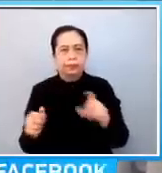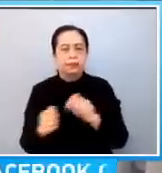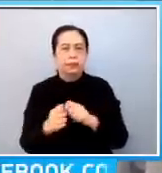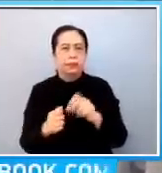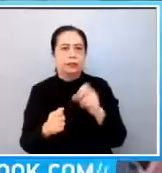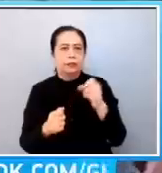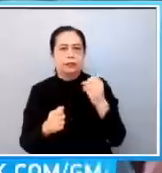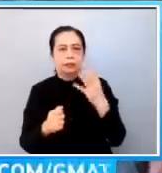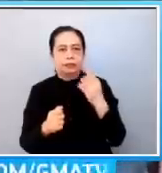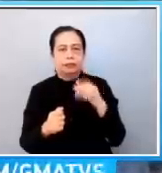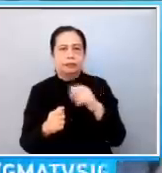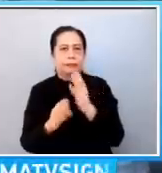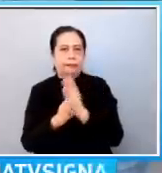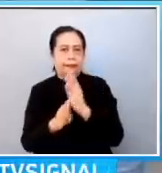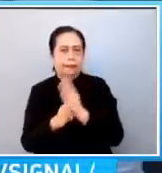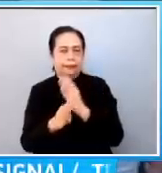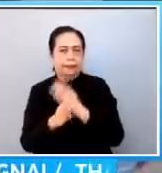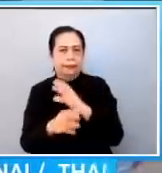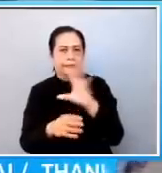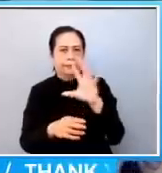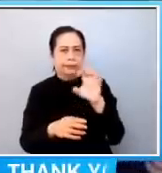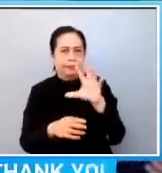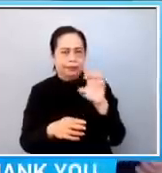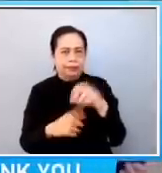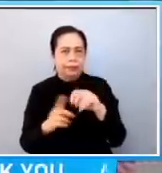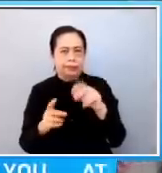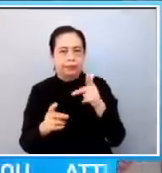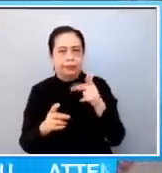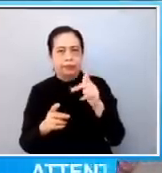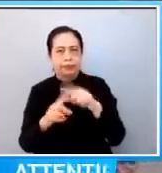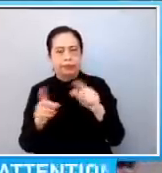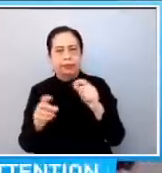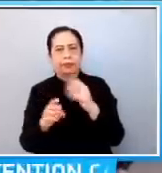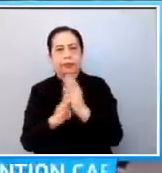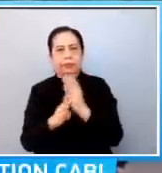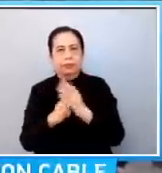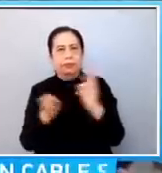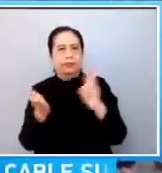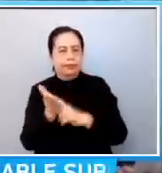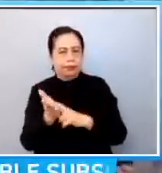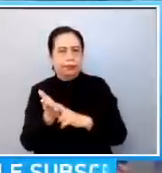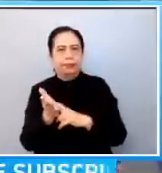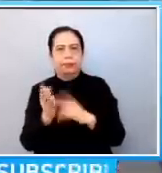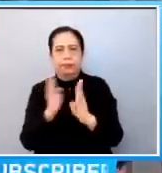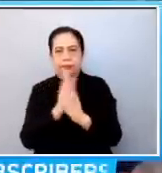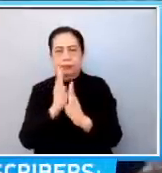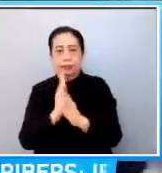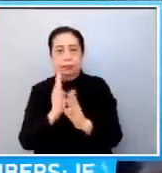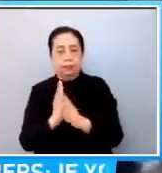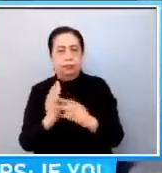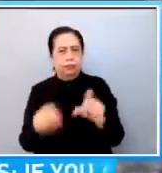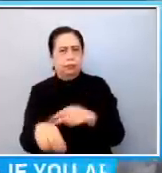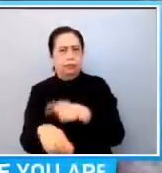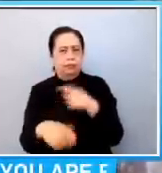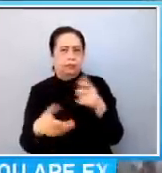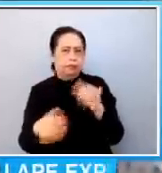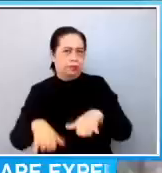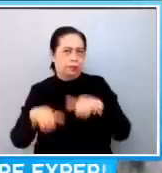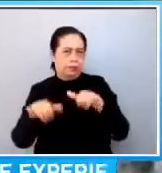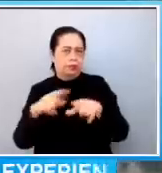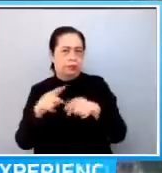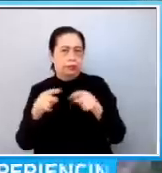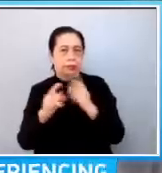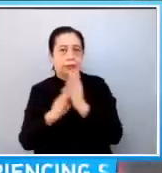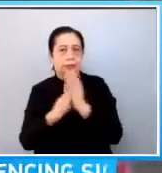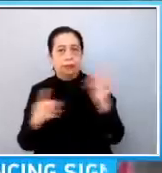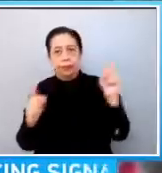515 na bus at 532 unit na rehistrado. Ay naman sa LTFRB, tatagal ang libreng sakay sa bus carousel hanggang